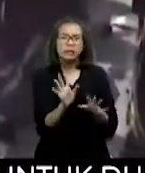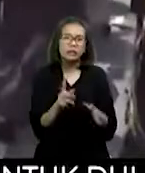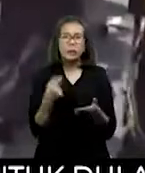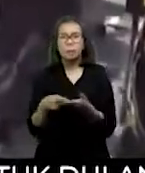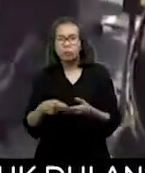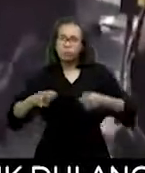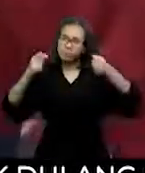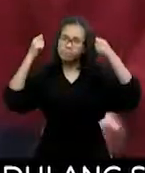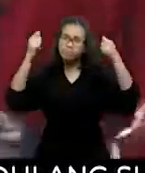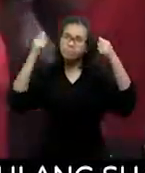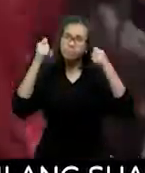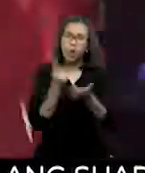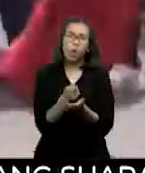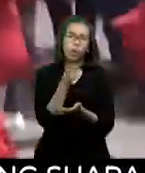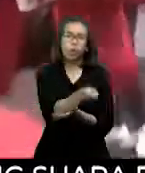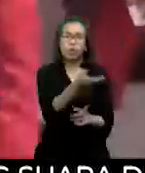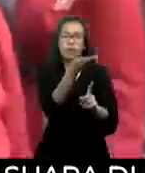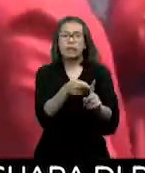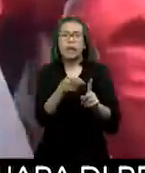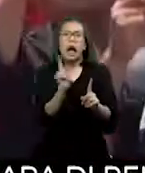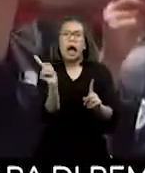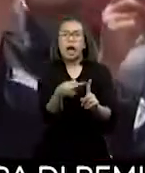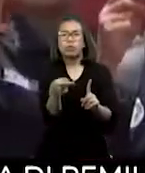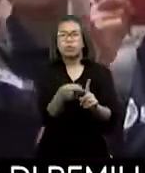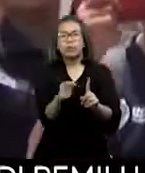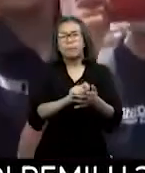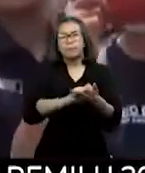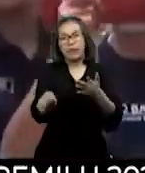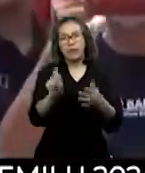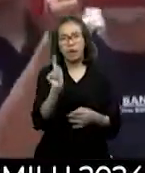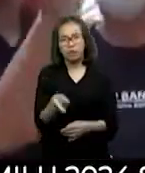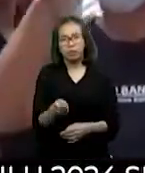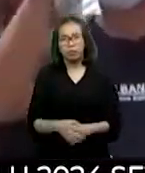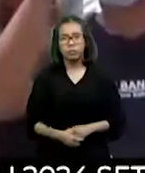juga menuntut yang bersangkutan dipecat dari anggota polisi. Ketika